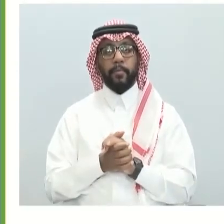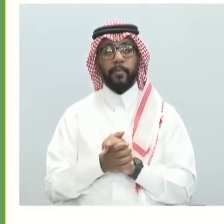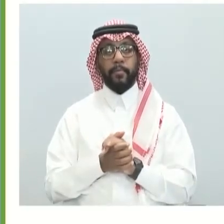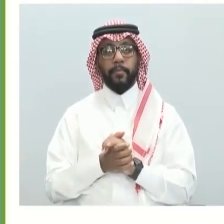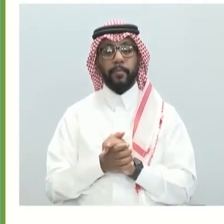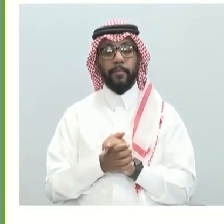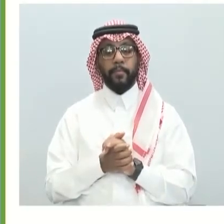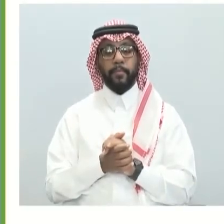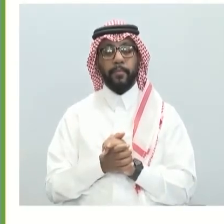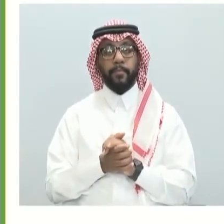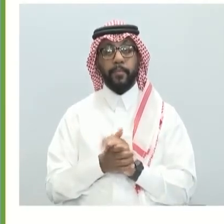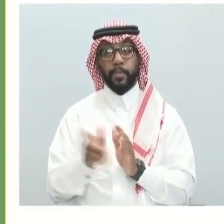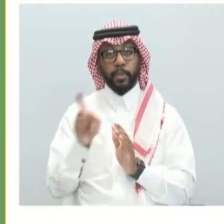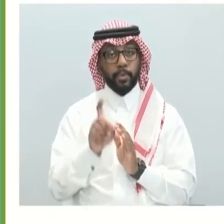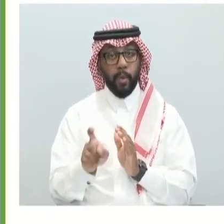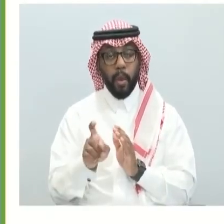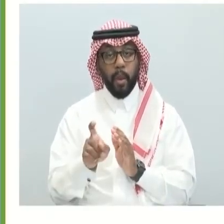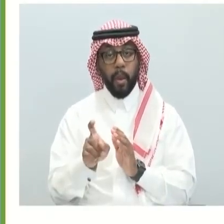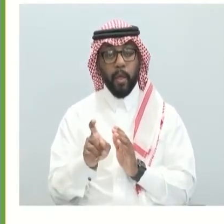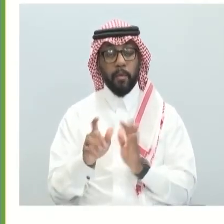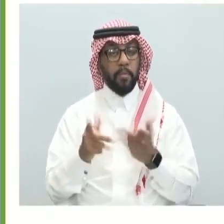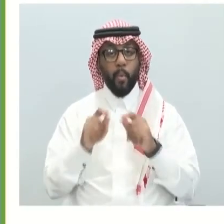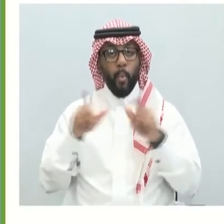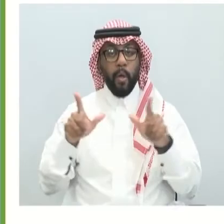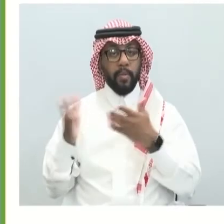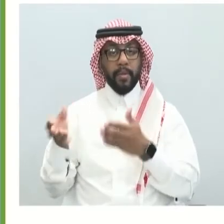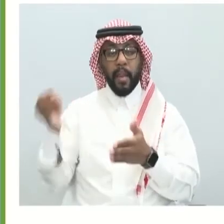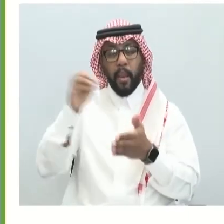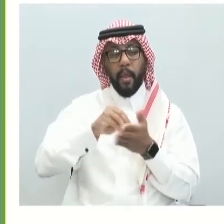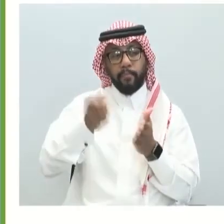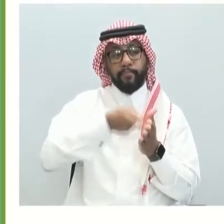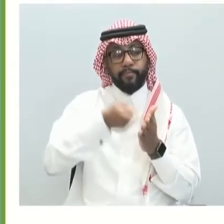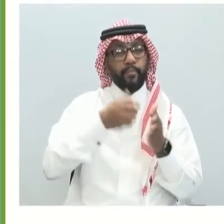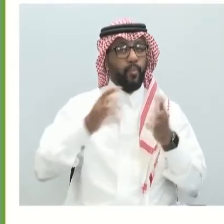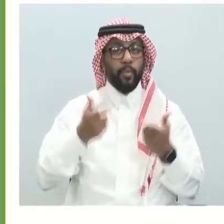اذا ما هو السؤال المناسب لهذه الفكره